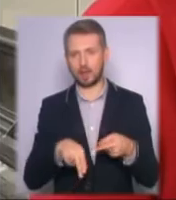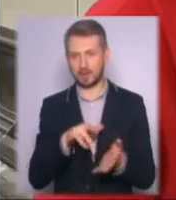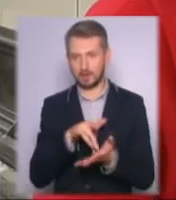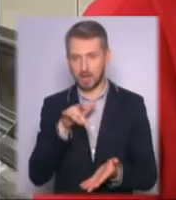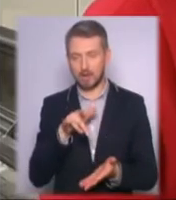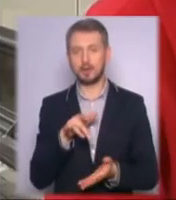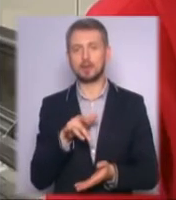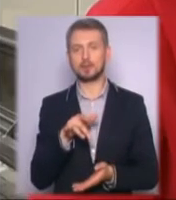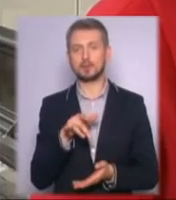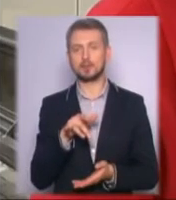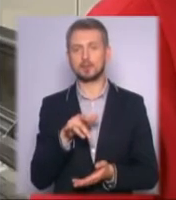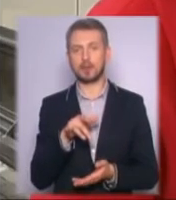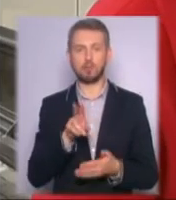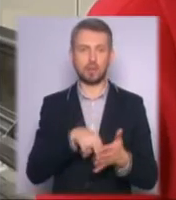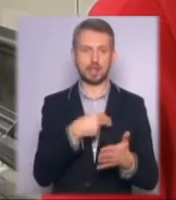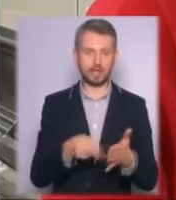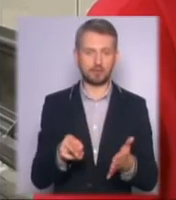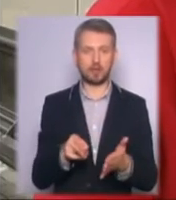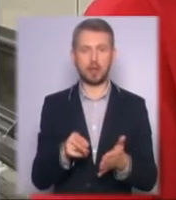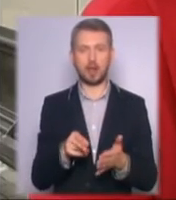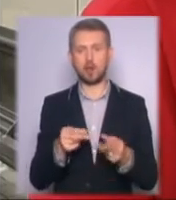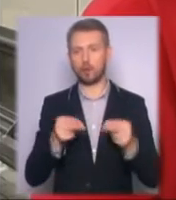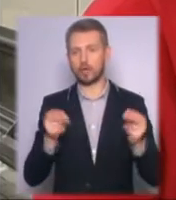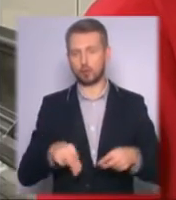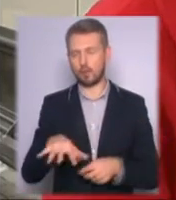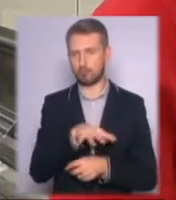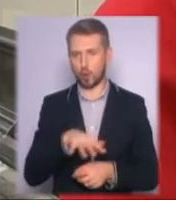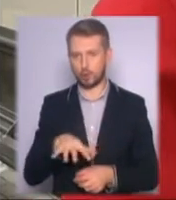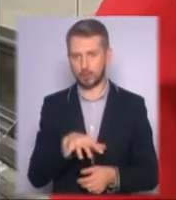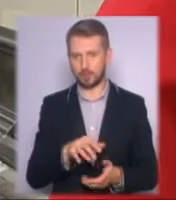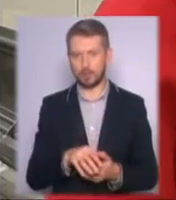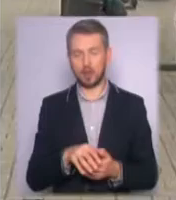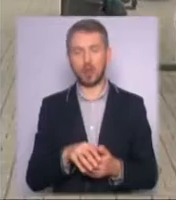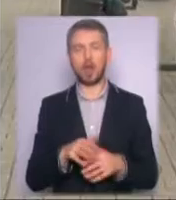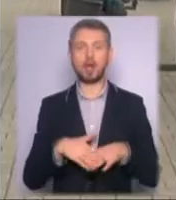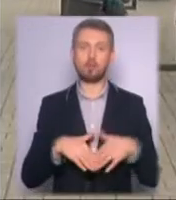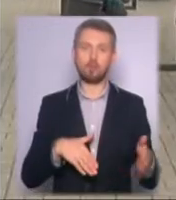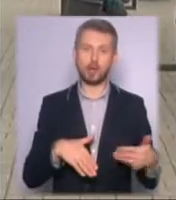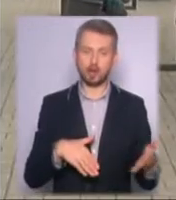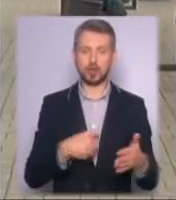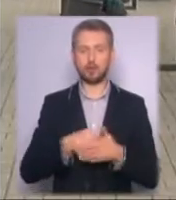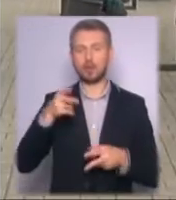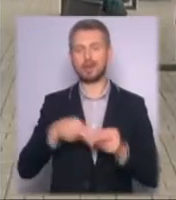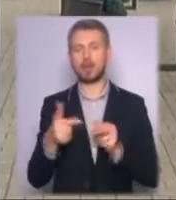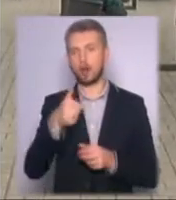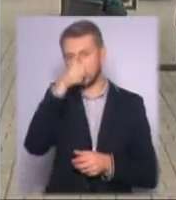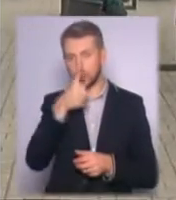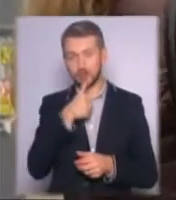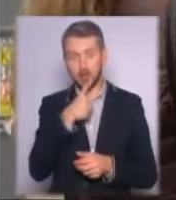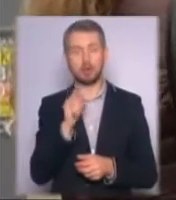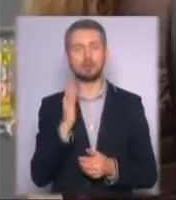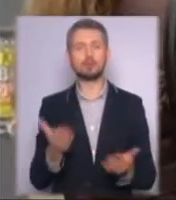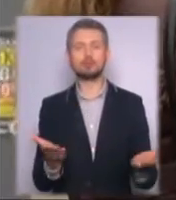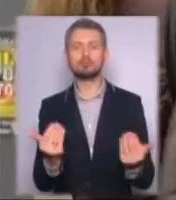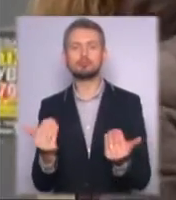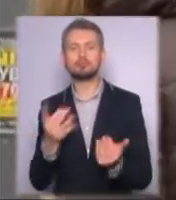центральний, Петрівка, Контрактова площа, Лівобережня. До кінця грудня у Київпастрансі збиратимуть